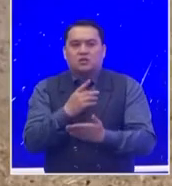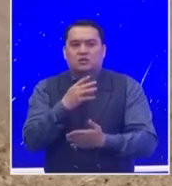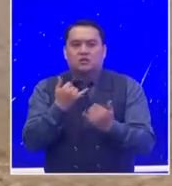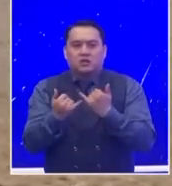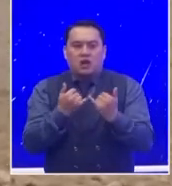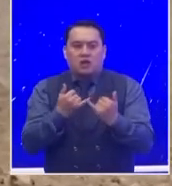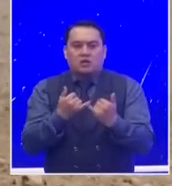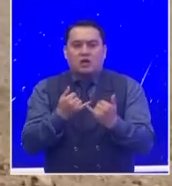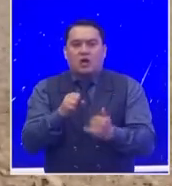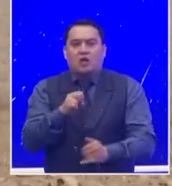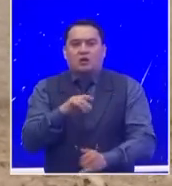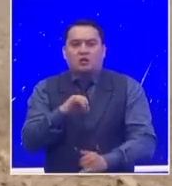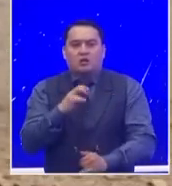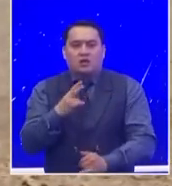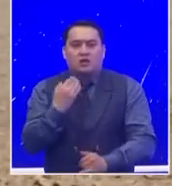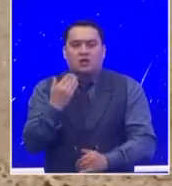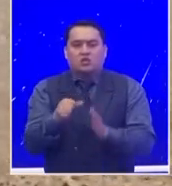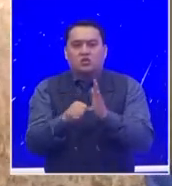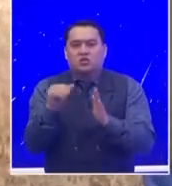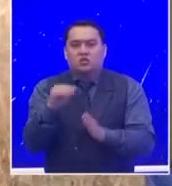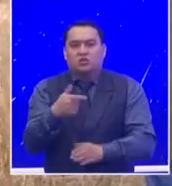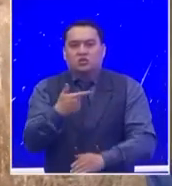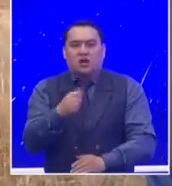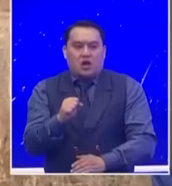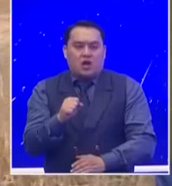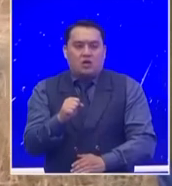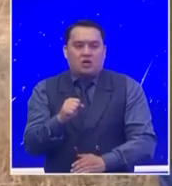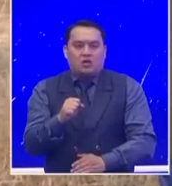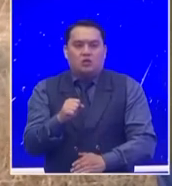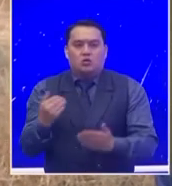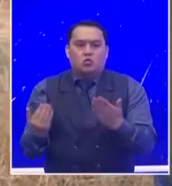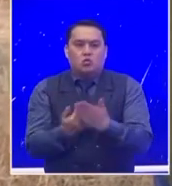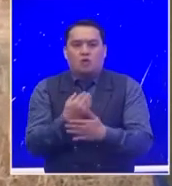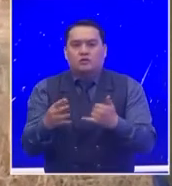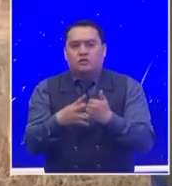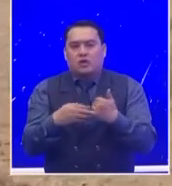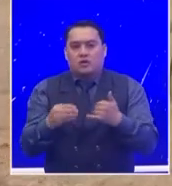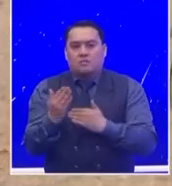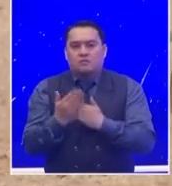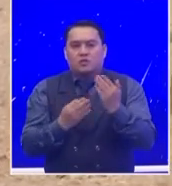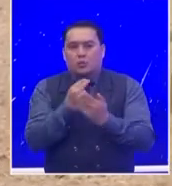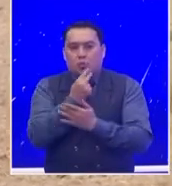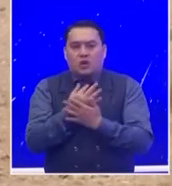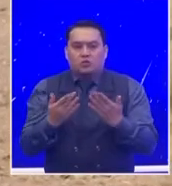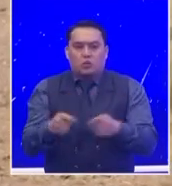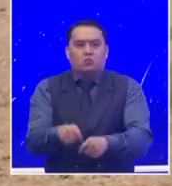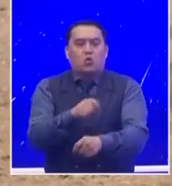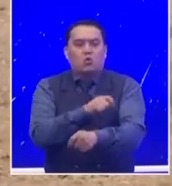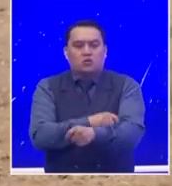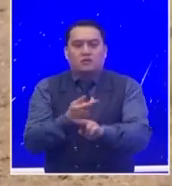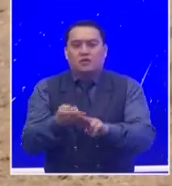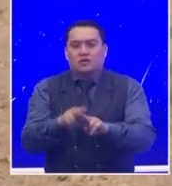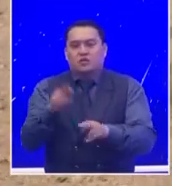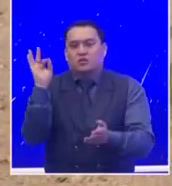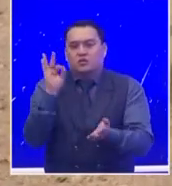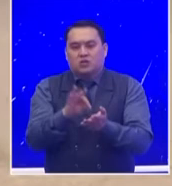В активе у Алдана Бекиева 6 тысяч гектаров земель. Задача современных земледельцев – повышать продуктивность площадей. С этой целью